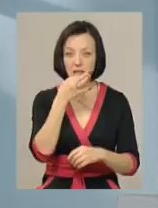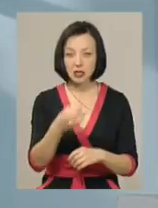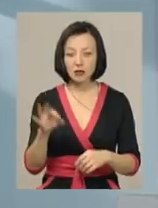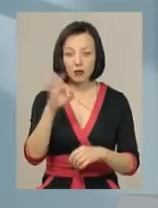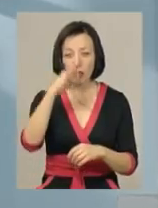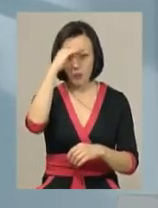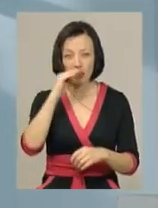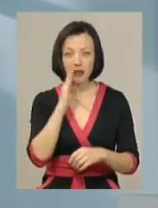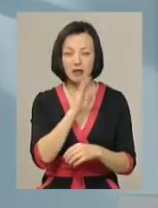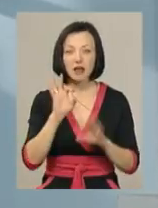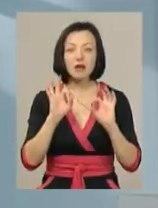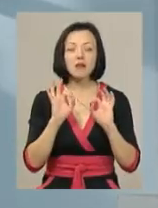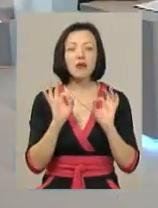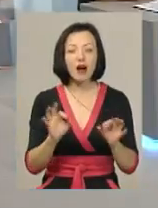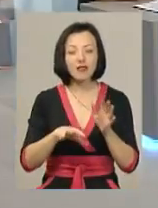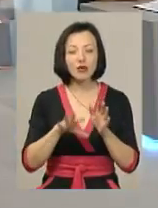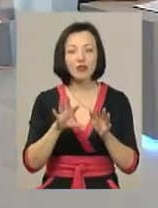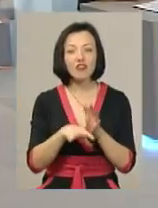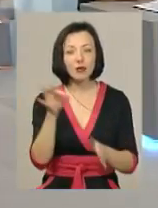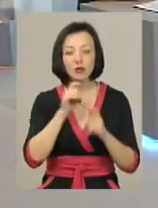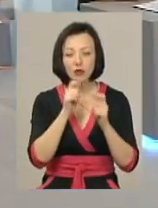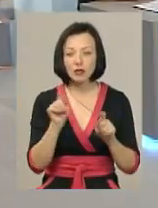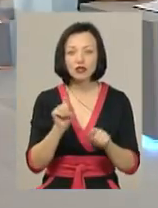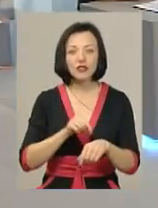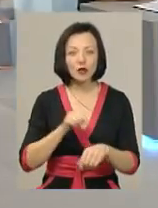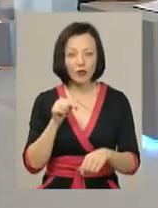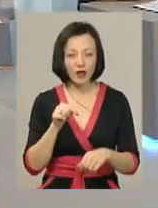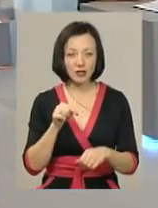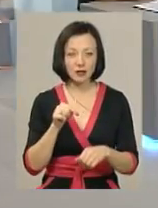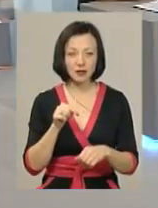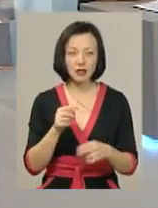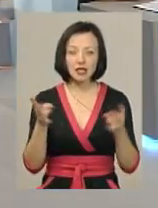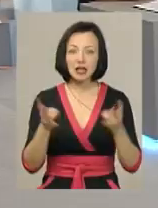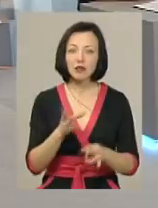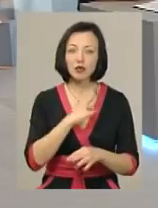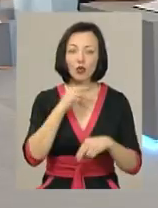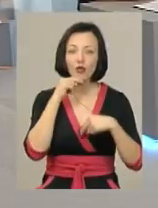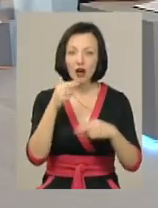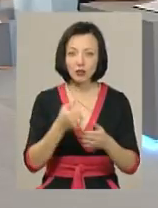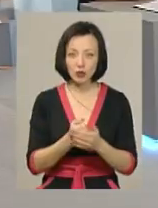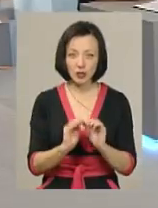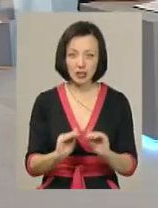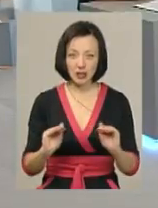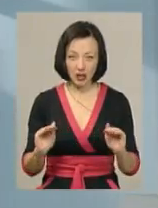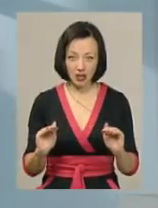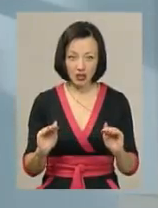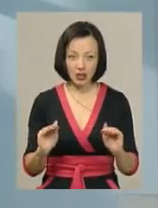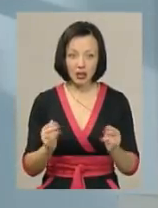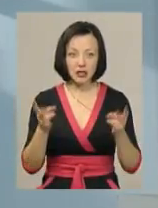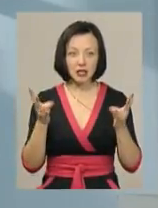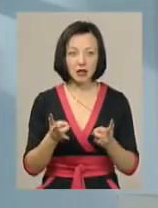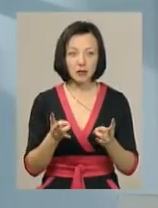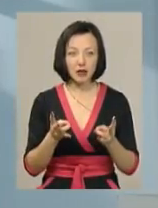батьків з приводу того як вибрати подарунок на що відреагувати треба бути уважними до дітей